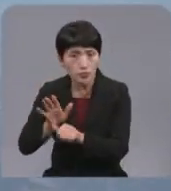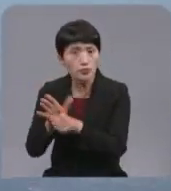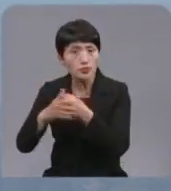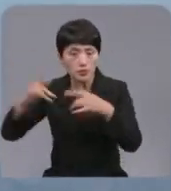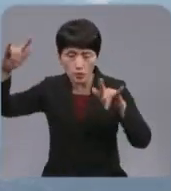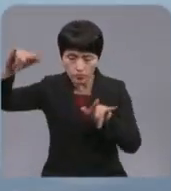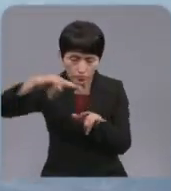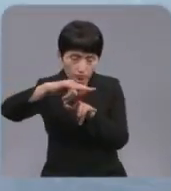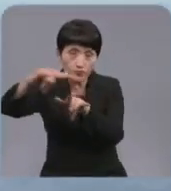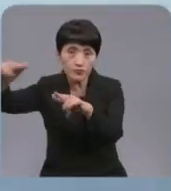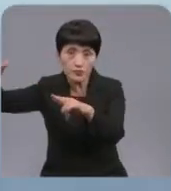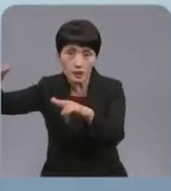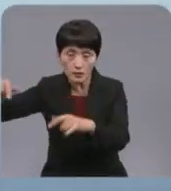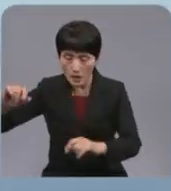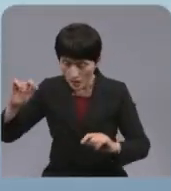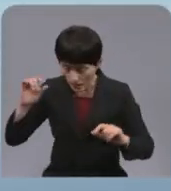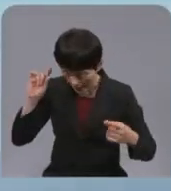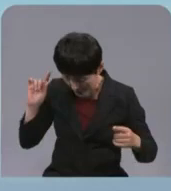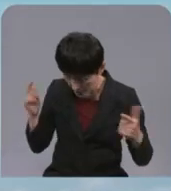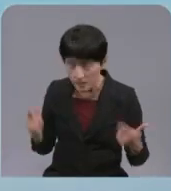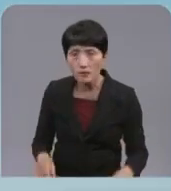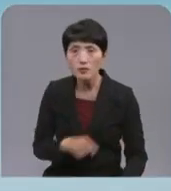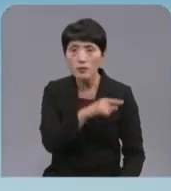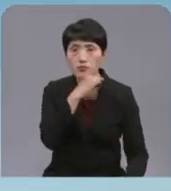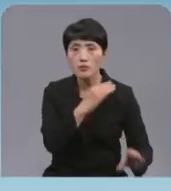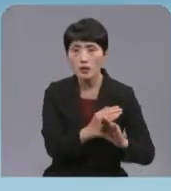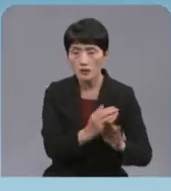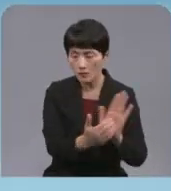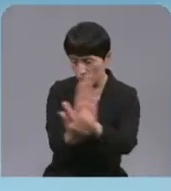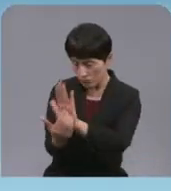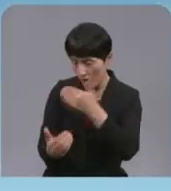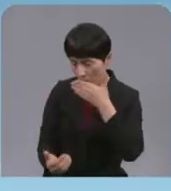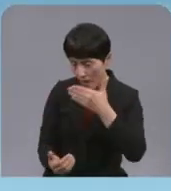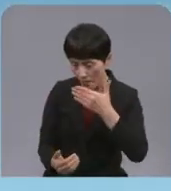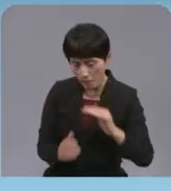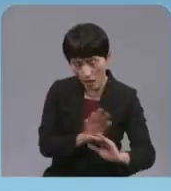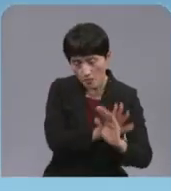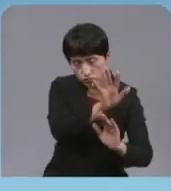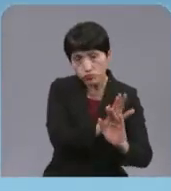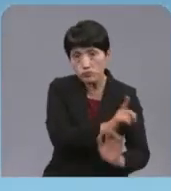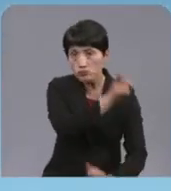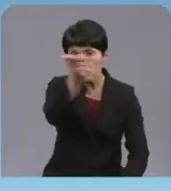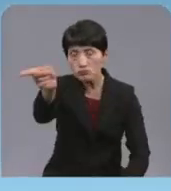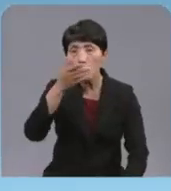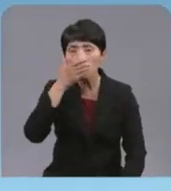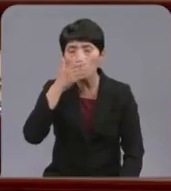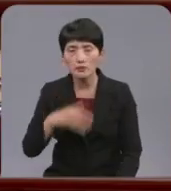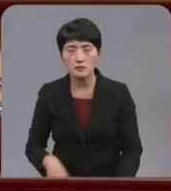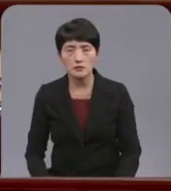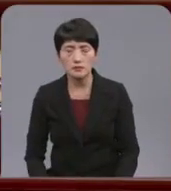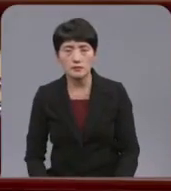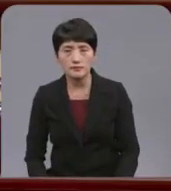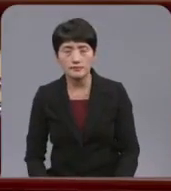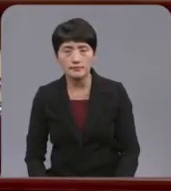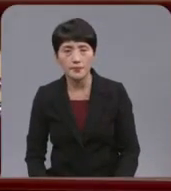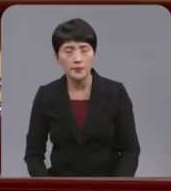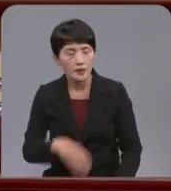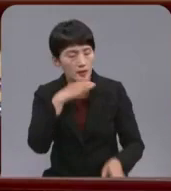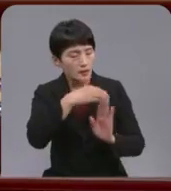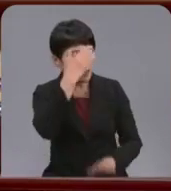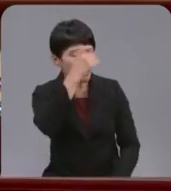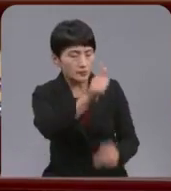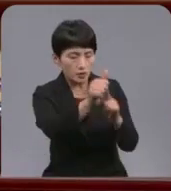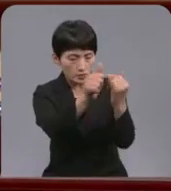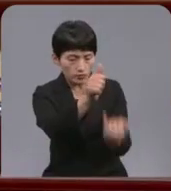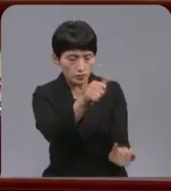сверх крупной 600 миллиметровой реактивной системой запового огня рсзо отмечается что указанные